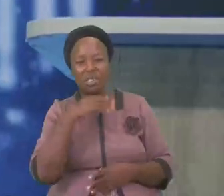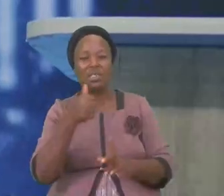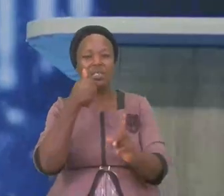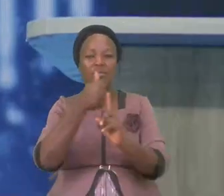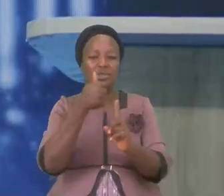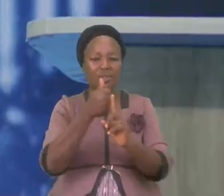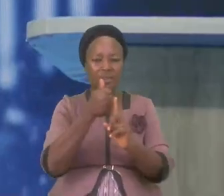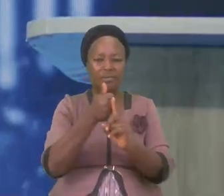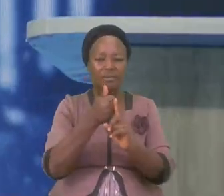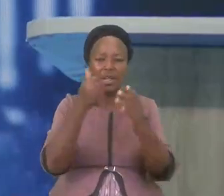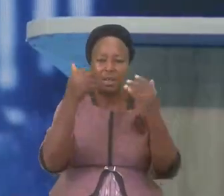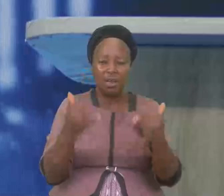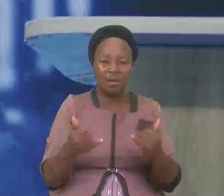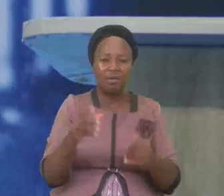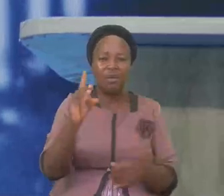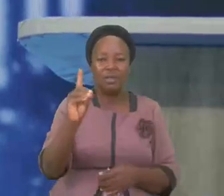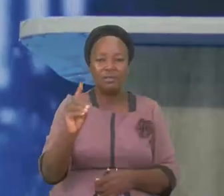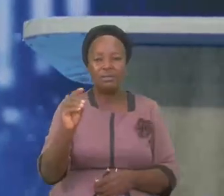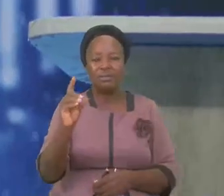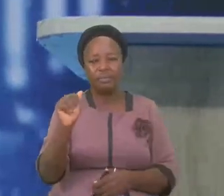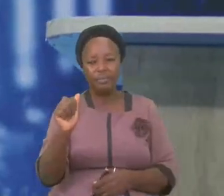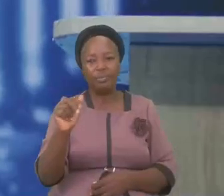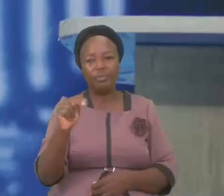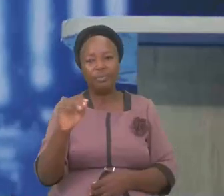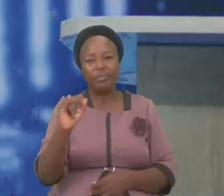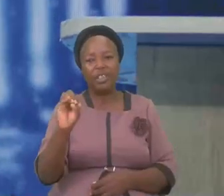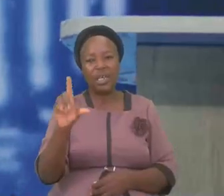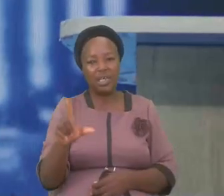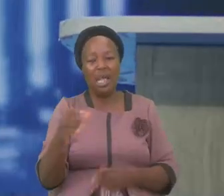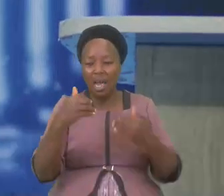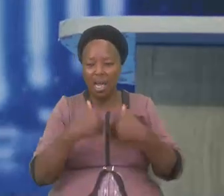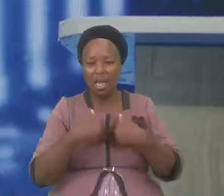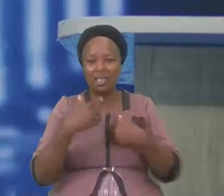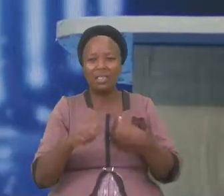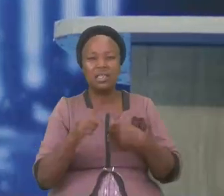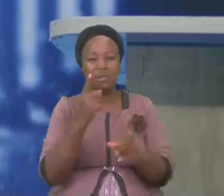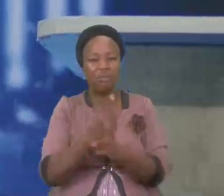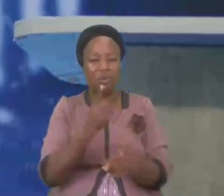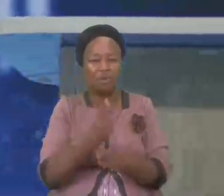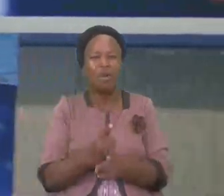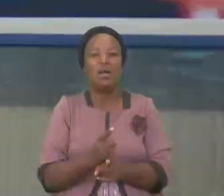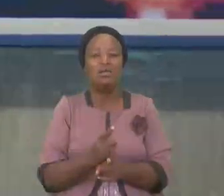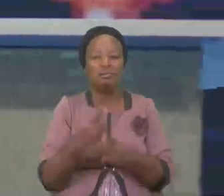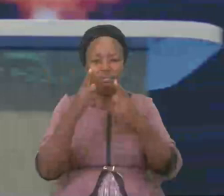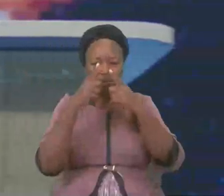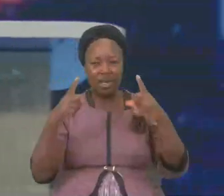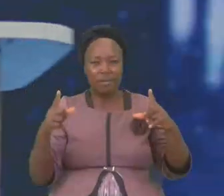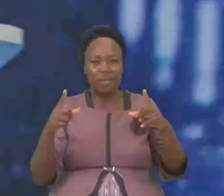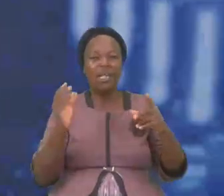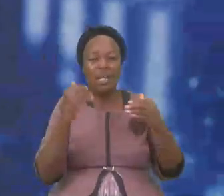Maintenant, Daniel avait le bon langage. Il